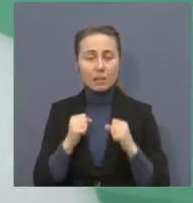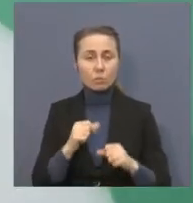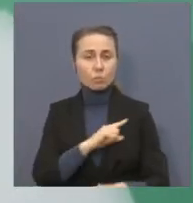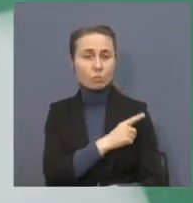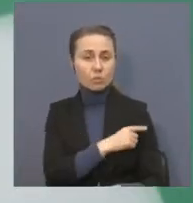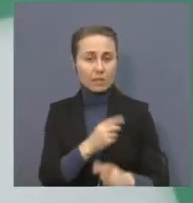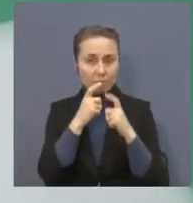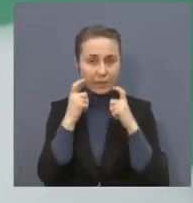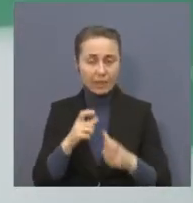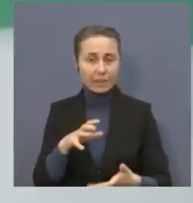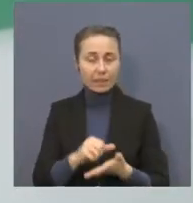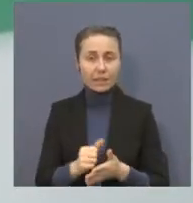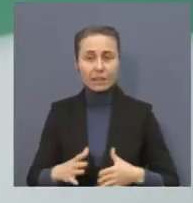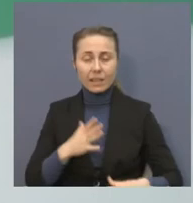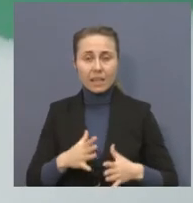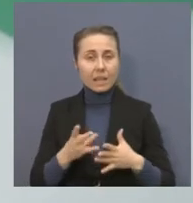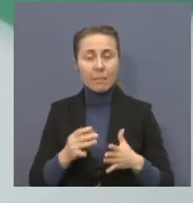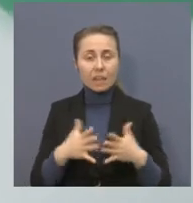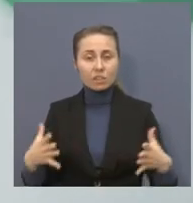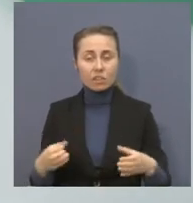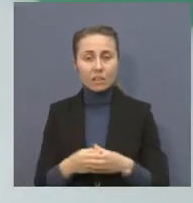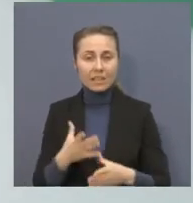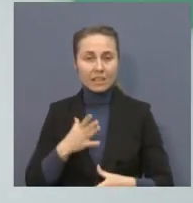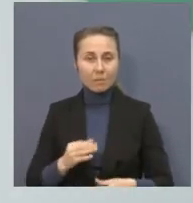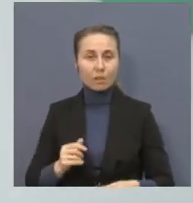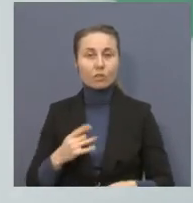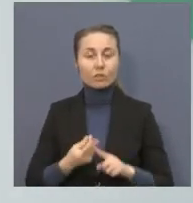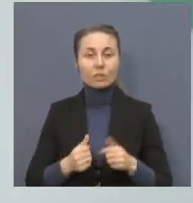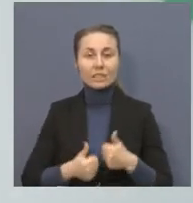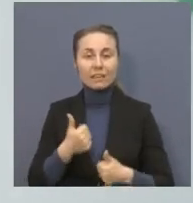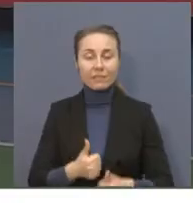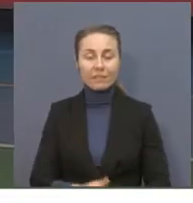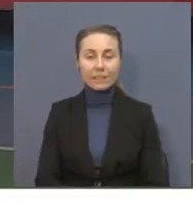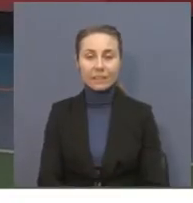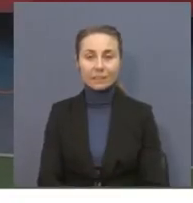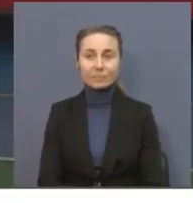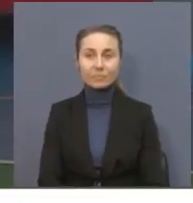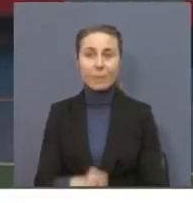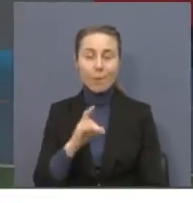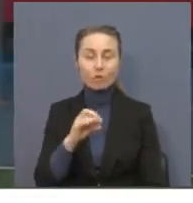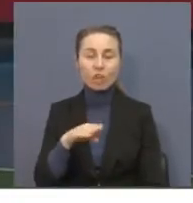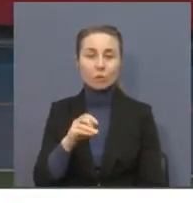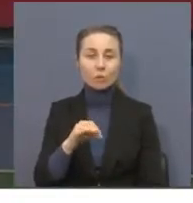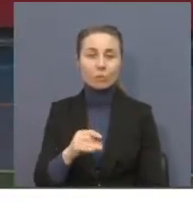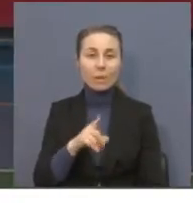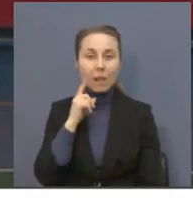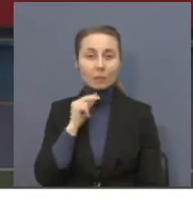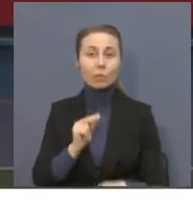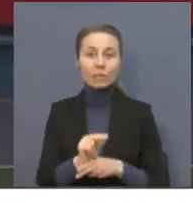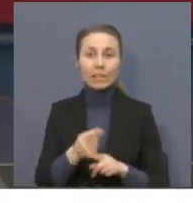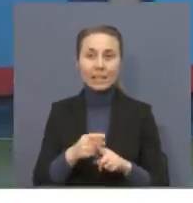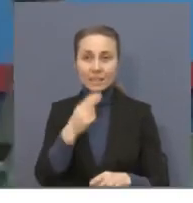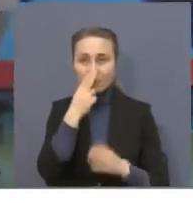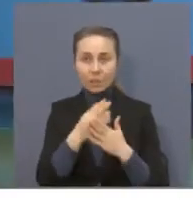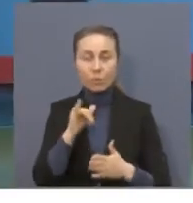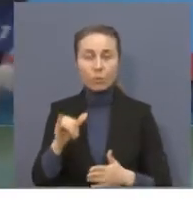тренировались в небольших группах и уже с нетерпением ждут соревнований. Балжан Турсунбеков – молодой тренер. Несмотря на